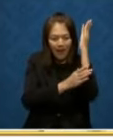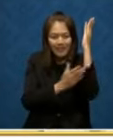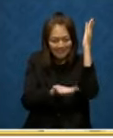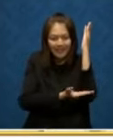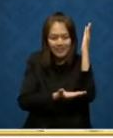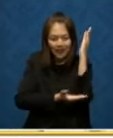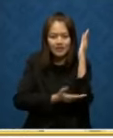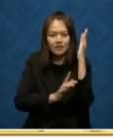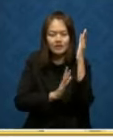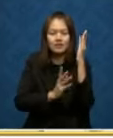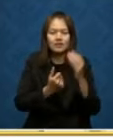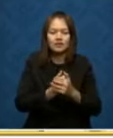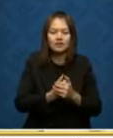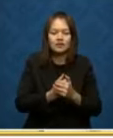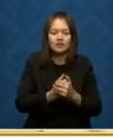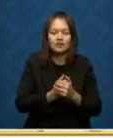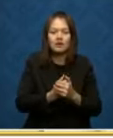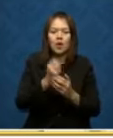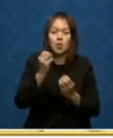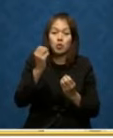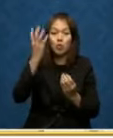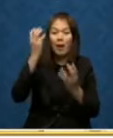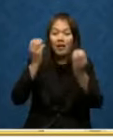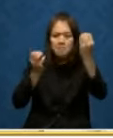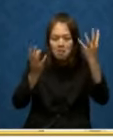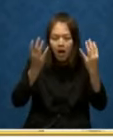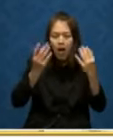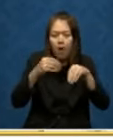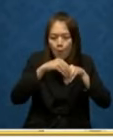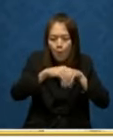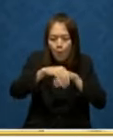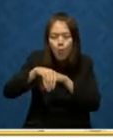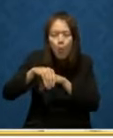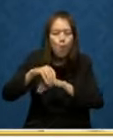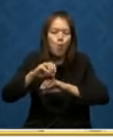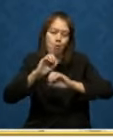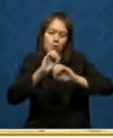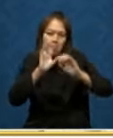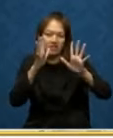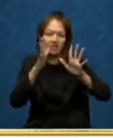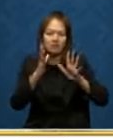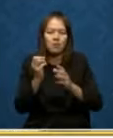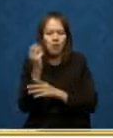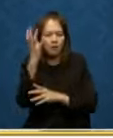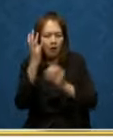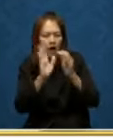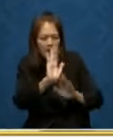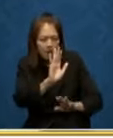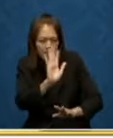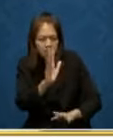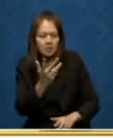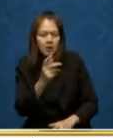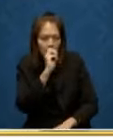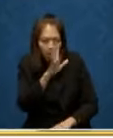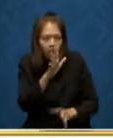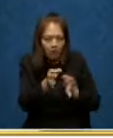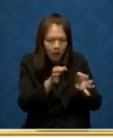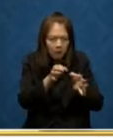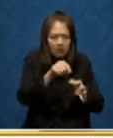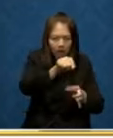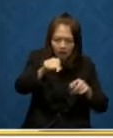หรือสวนยางพาราที่ปลูกในพื้นที่ป่าไม้ซึ่งไม่มีความชัดเจนป่าไม้ก็ไม่เคยไปห้ามนะครับป่าไม้ก็ไม่เคย